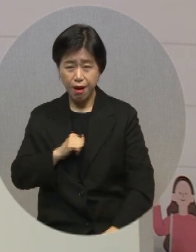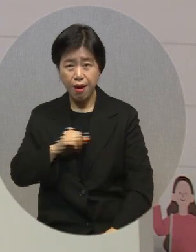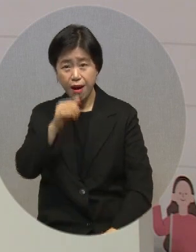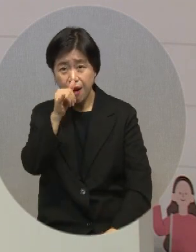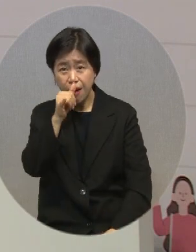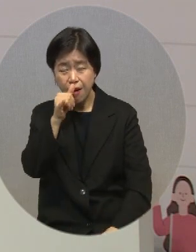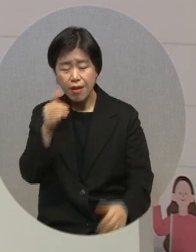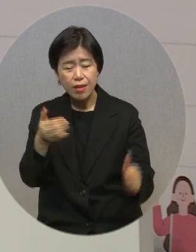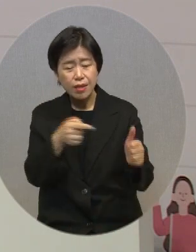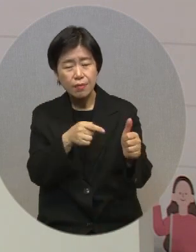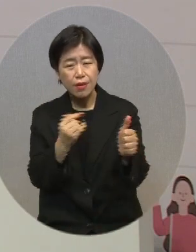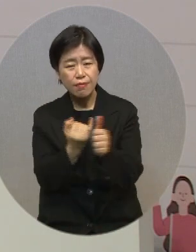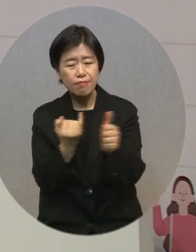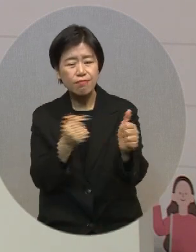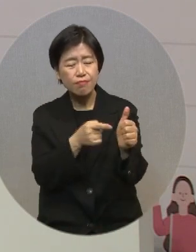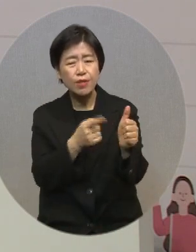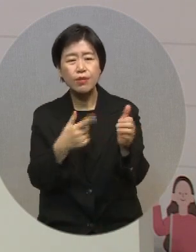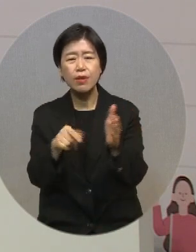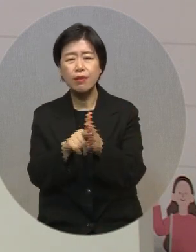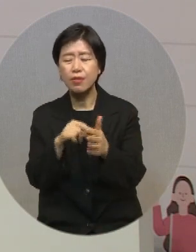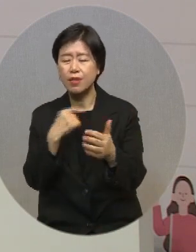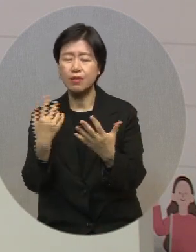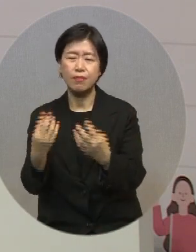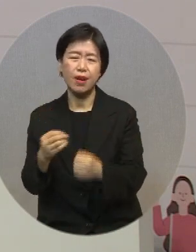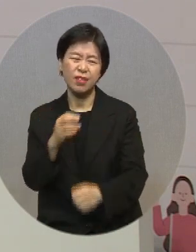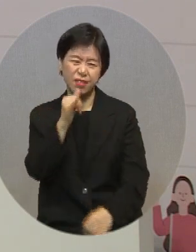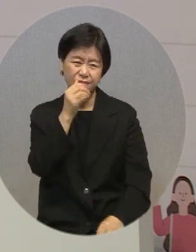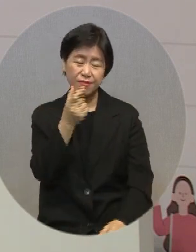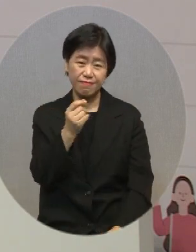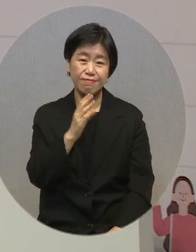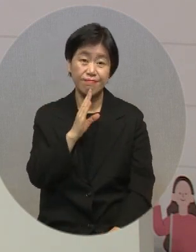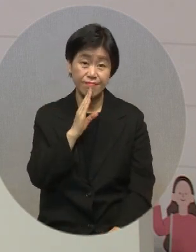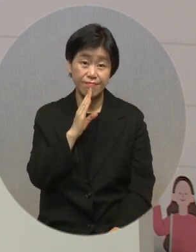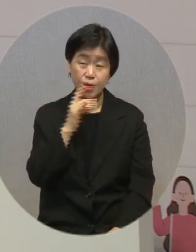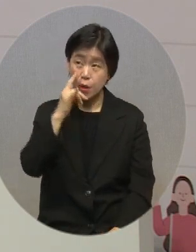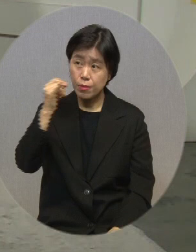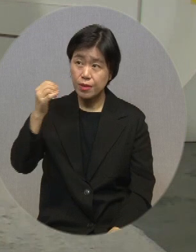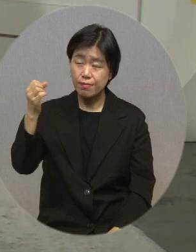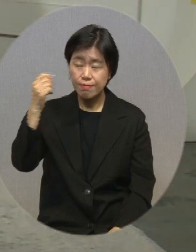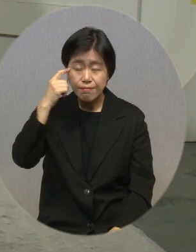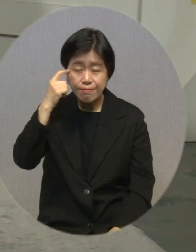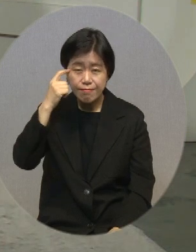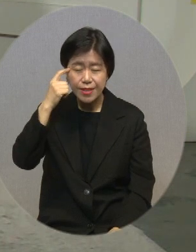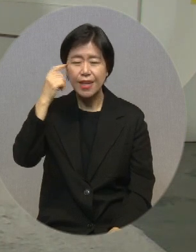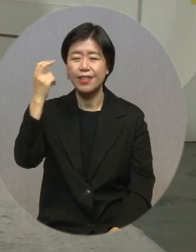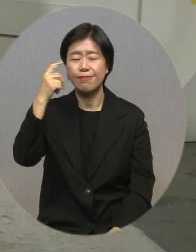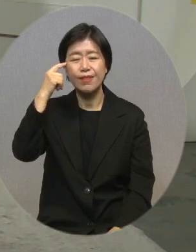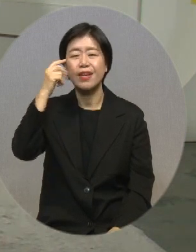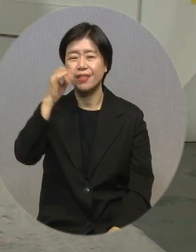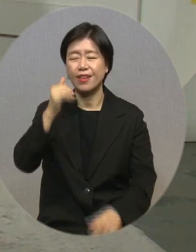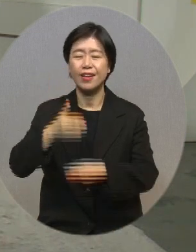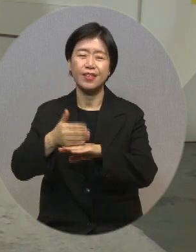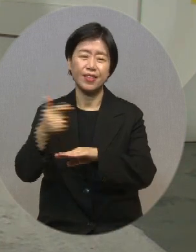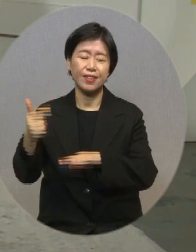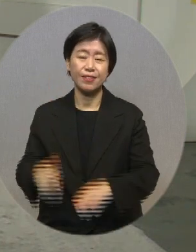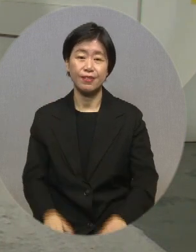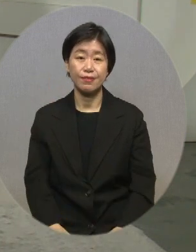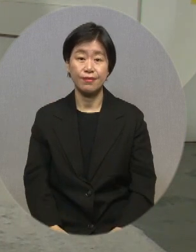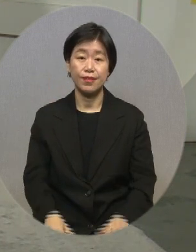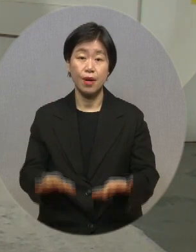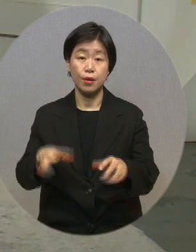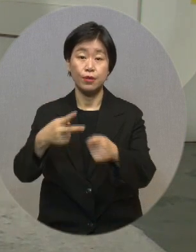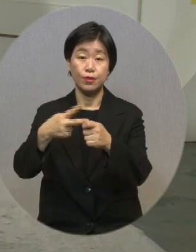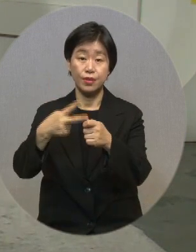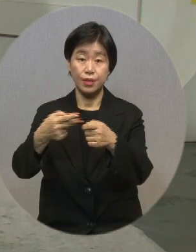위해서 희생을 많이 한다. 네. 이런 생각을 맞습니다. 해서 어머님 생각을 다시 하면서 감사를 드립니다. 자, 어르신 부문. 자, 이번에 이제